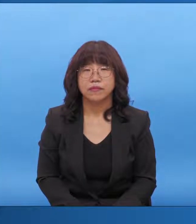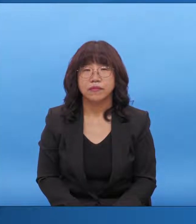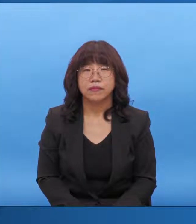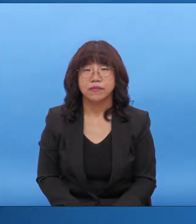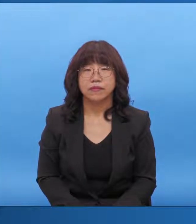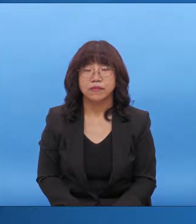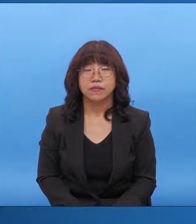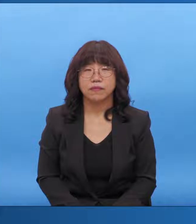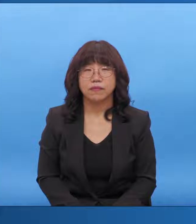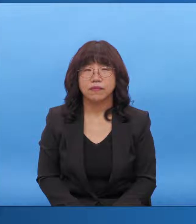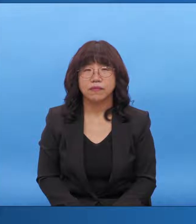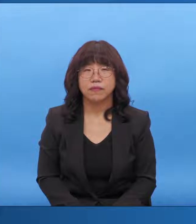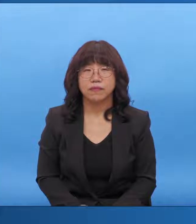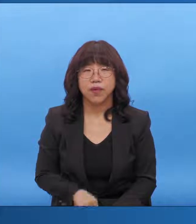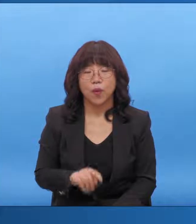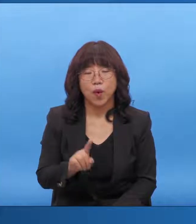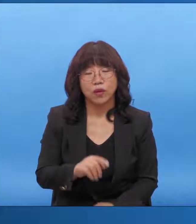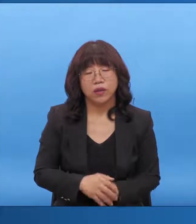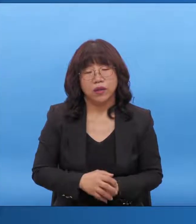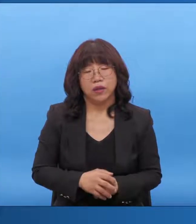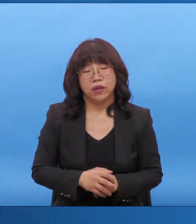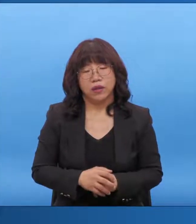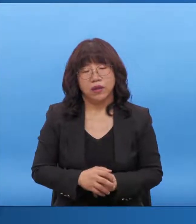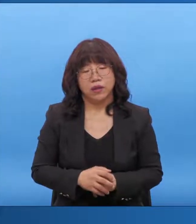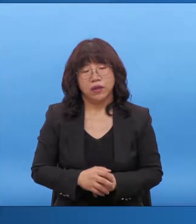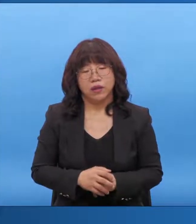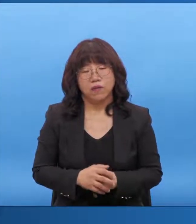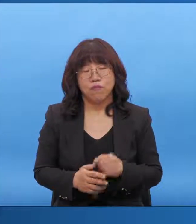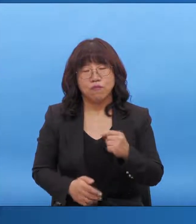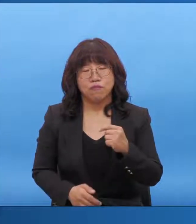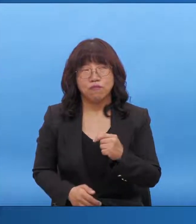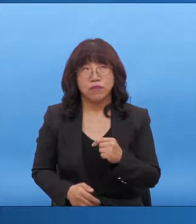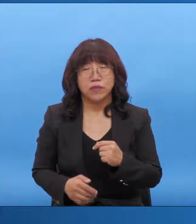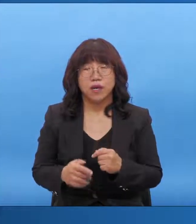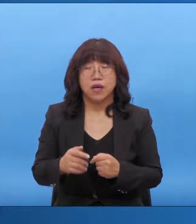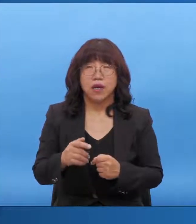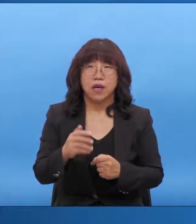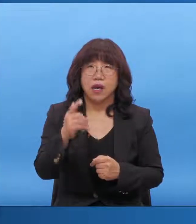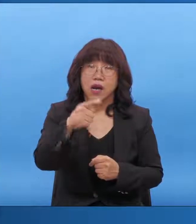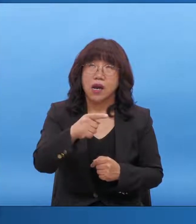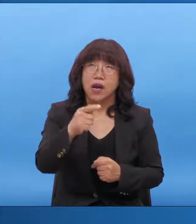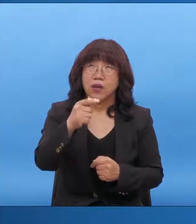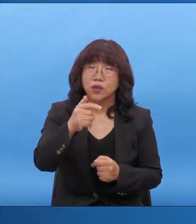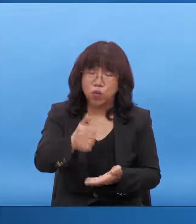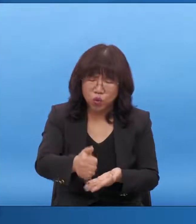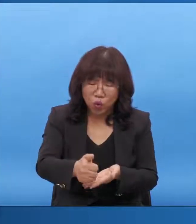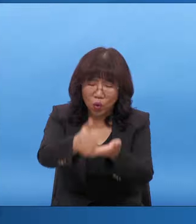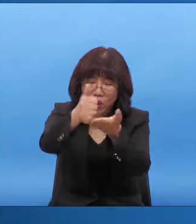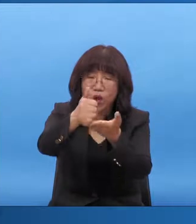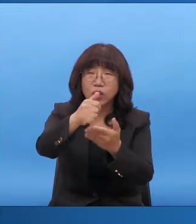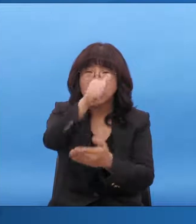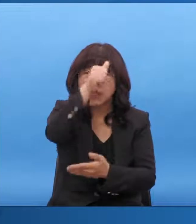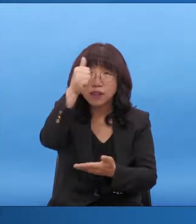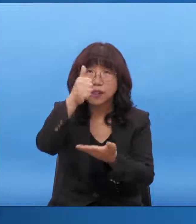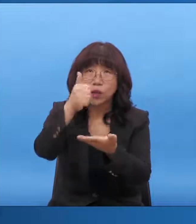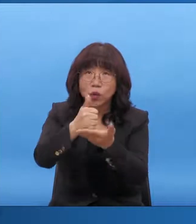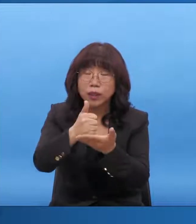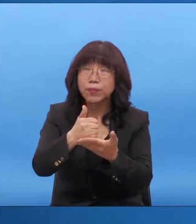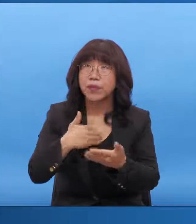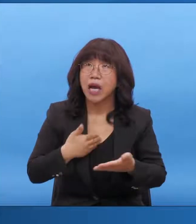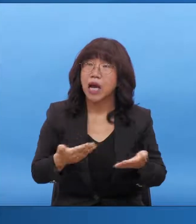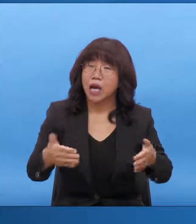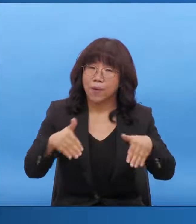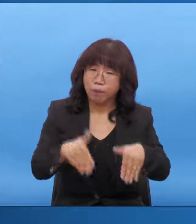장모님인데 일할 때 너무 자기에게요 불법, 편법 너무 많이 강조해서 결국